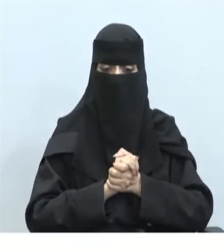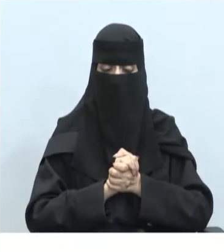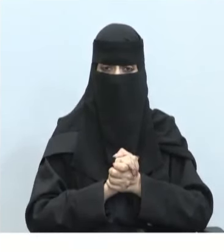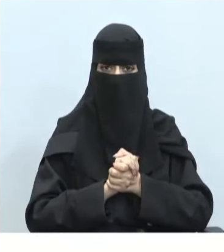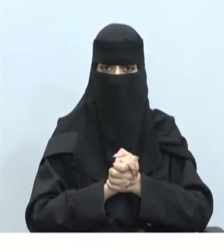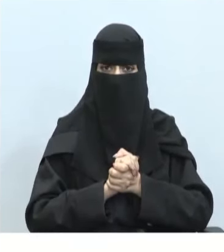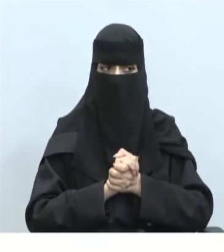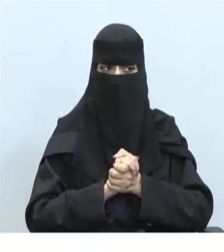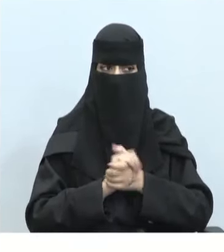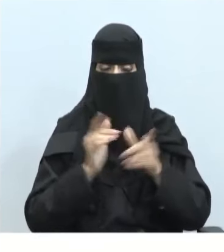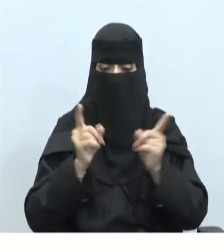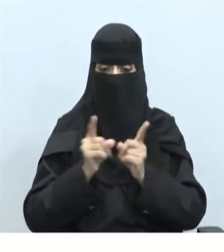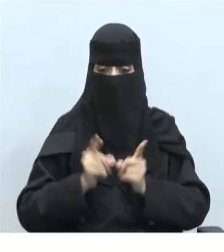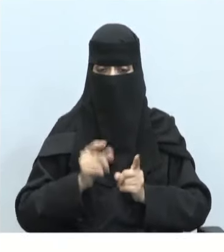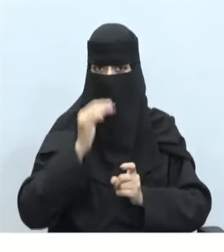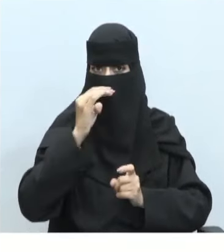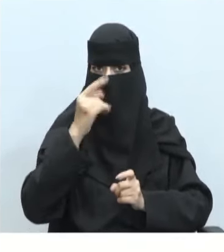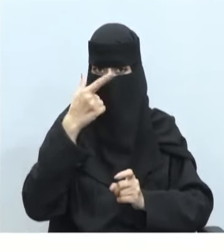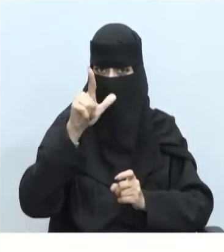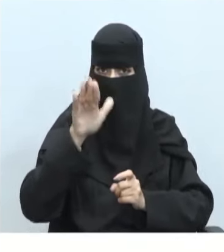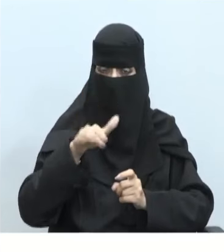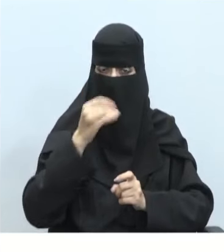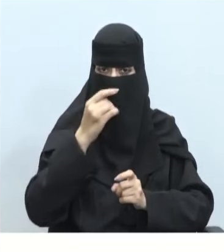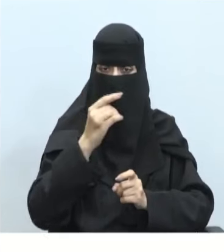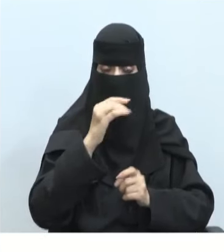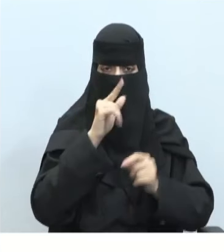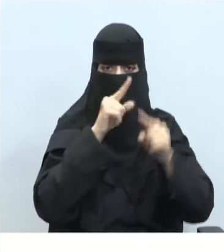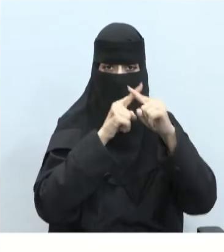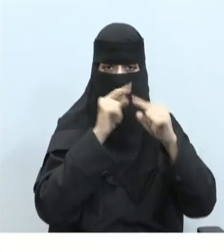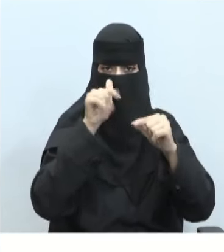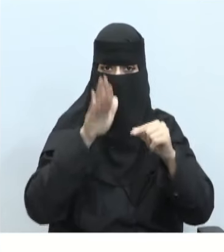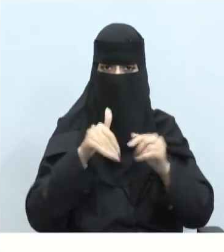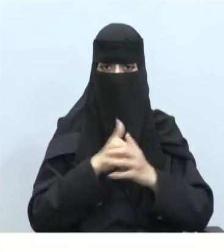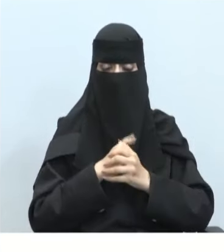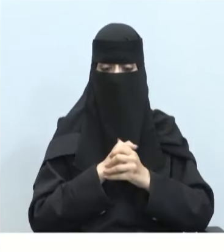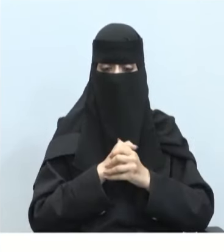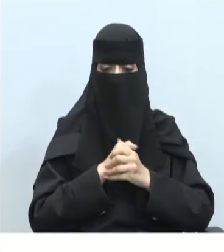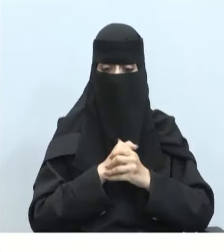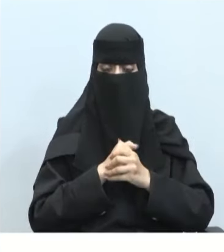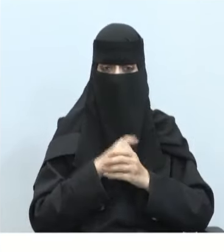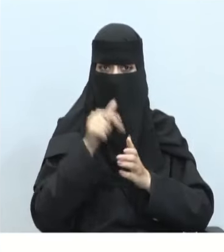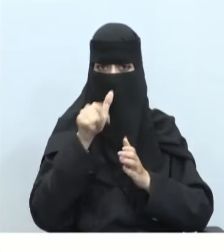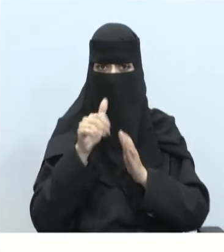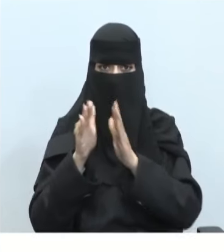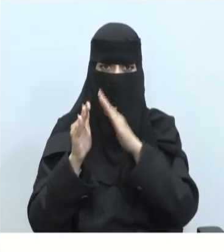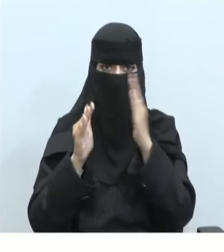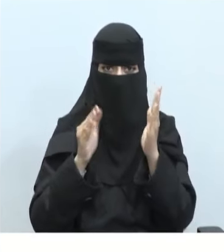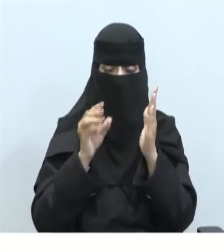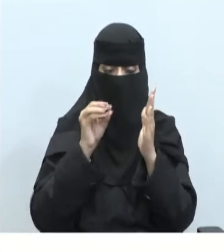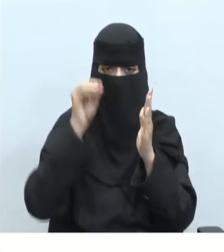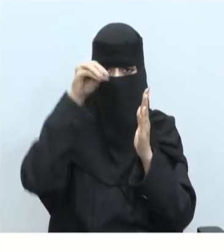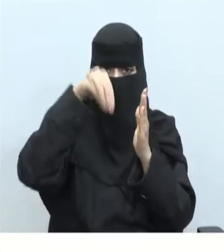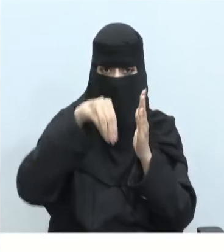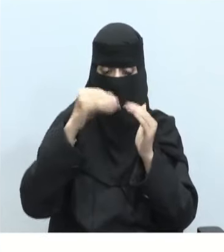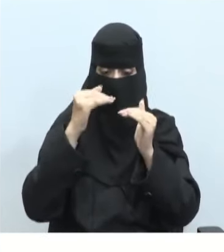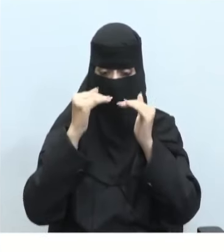احتياجك حدد الجمله الصحيحه الجمله الخطا فيما يلي لمحاذاه المحتوى